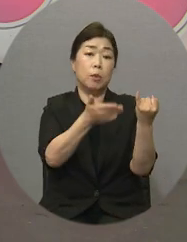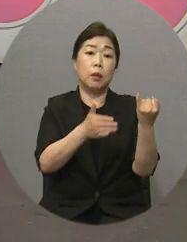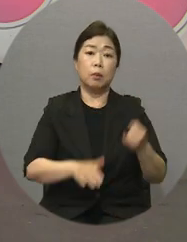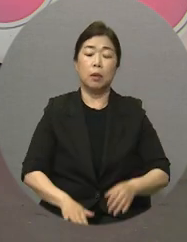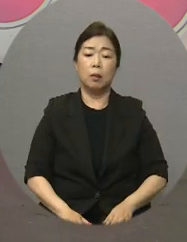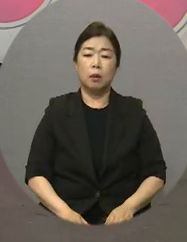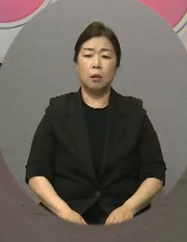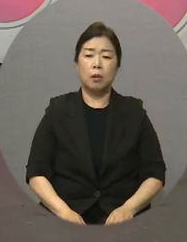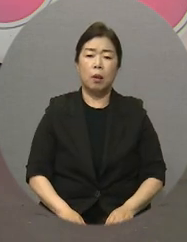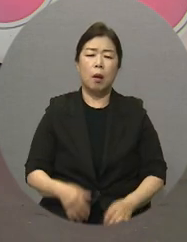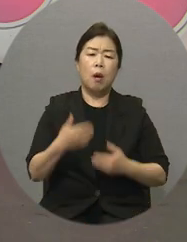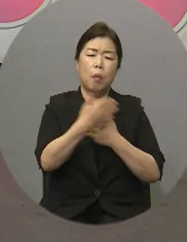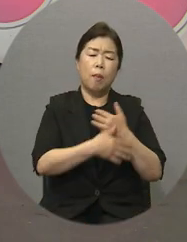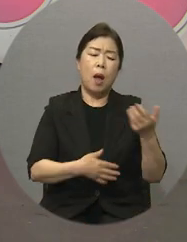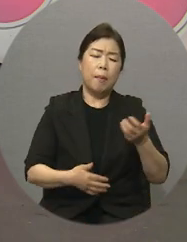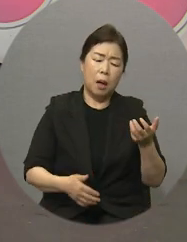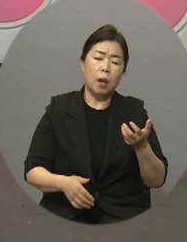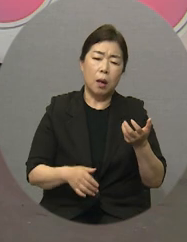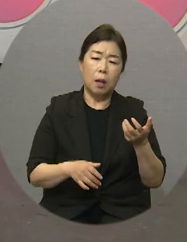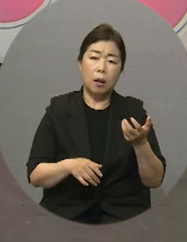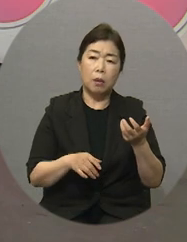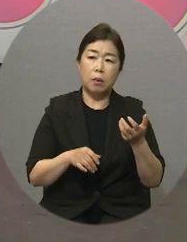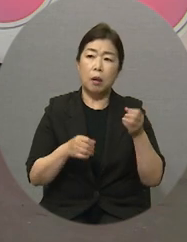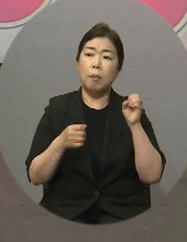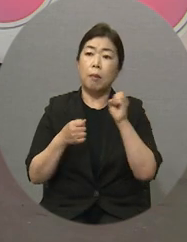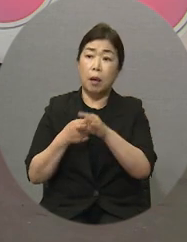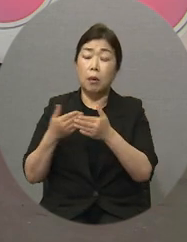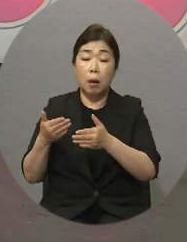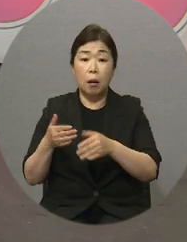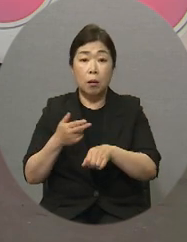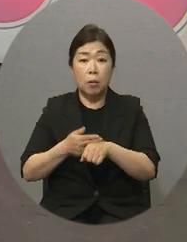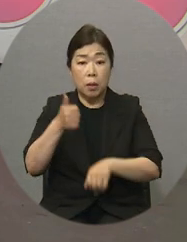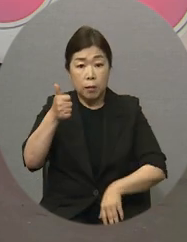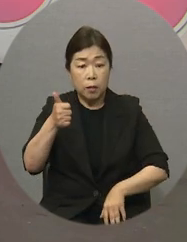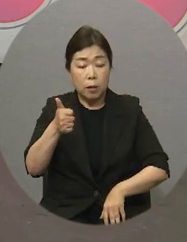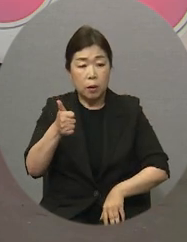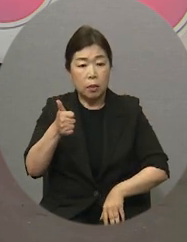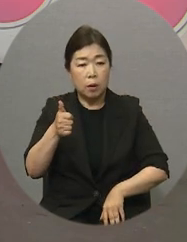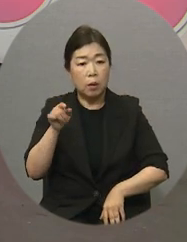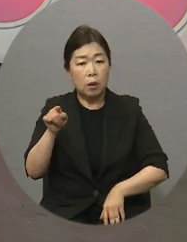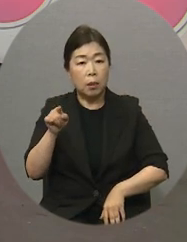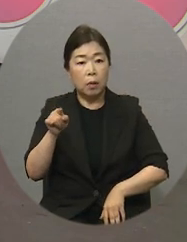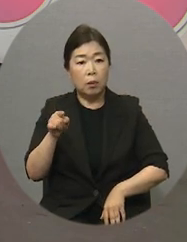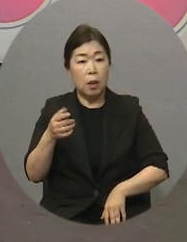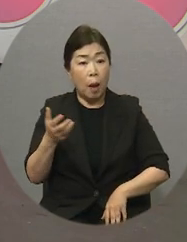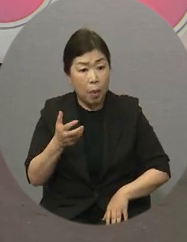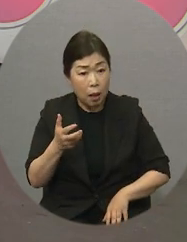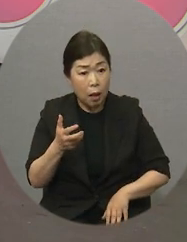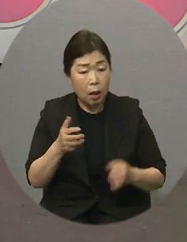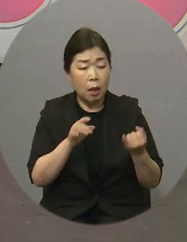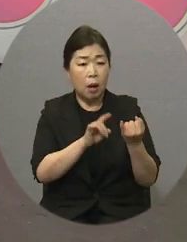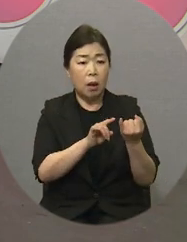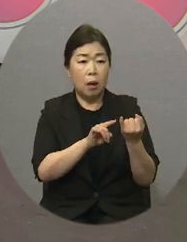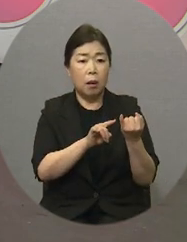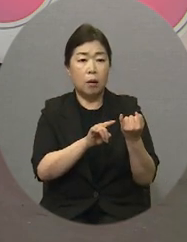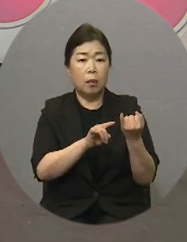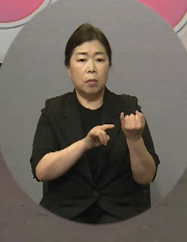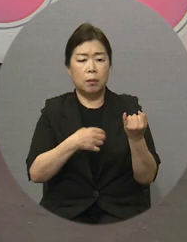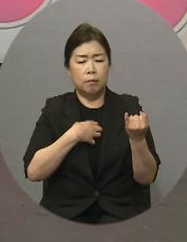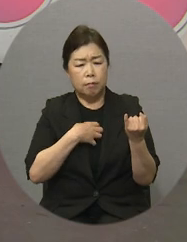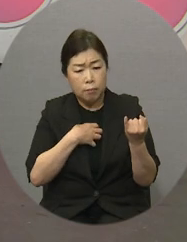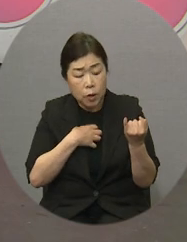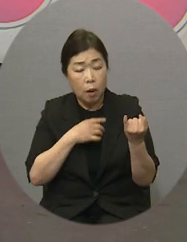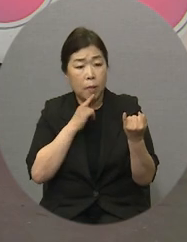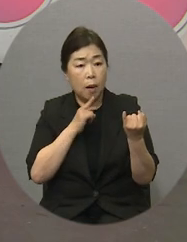딸이 아파서 그런 건 그렇다고 대답을 하자 선생님이 이렇게 물어봤어요. 아프니? 이렇게